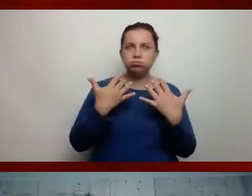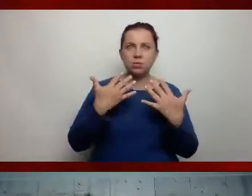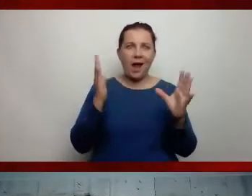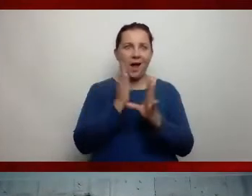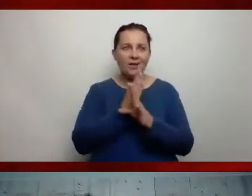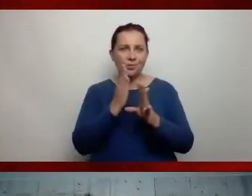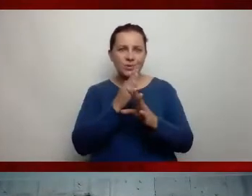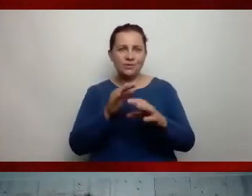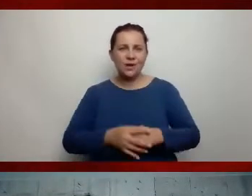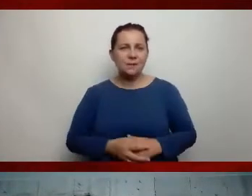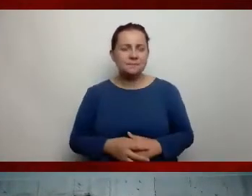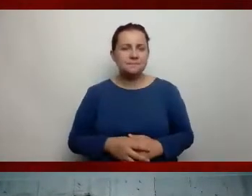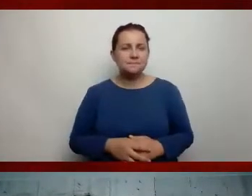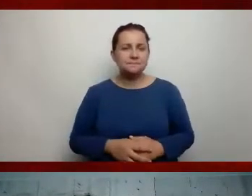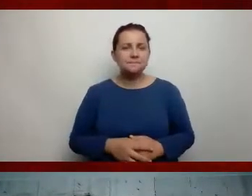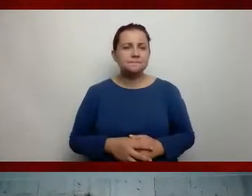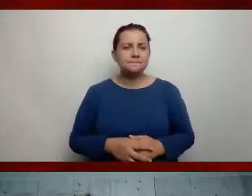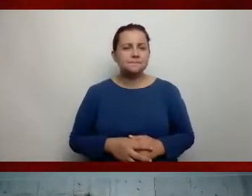humor, które